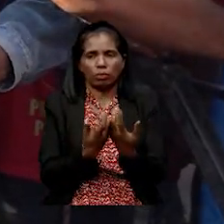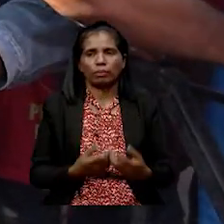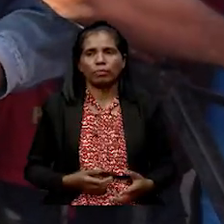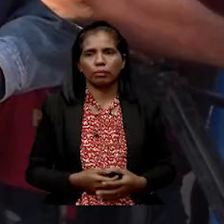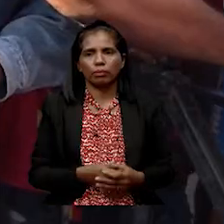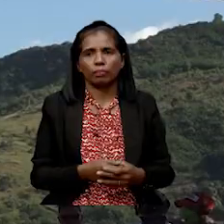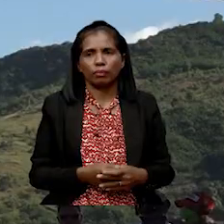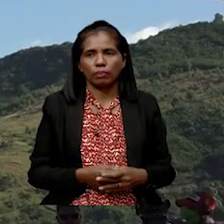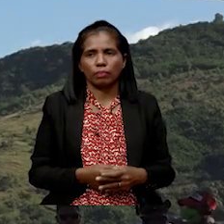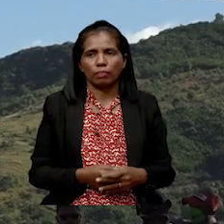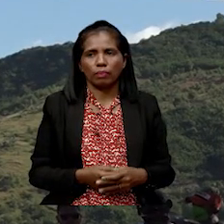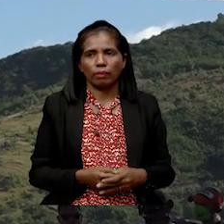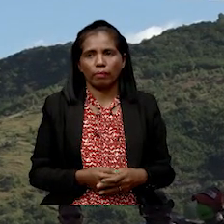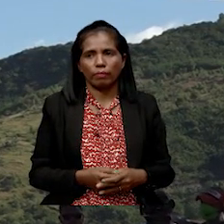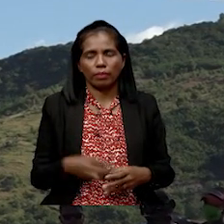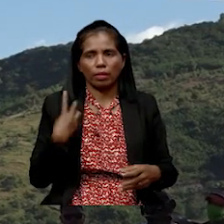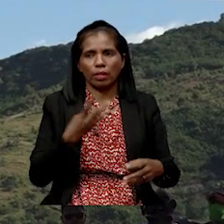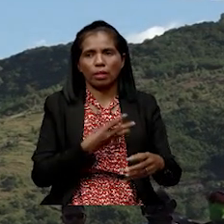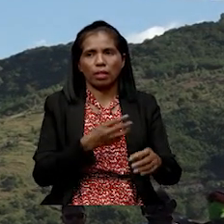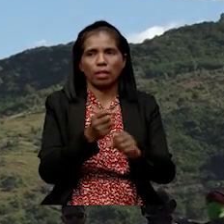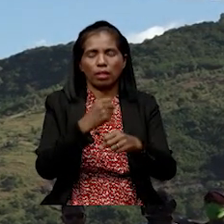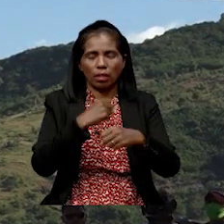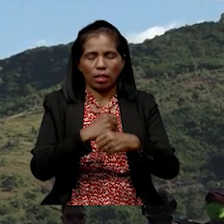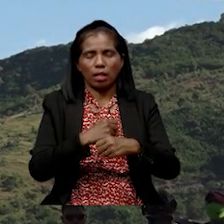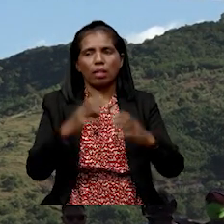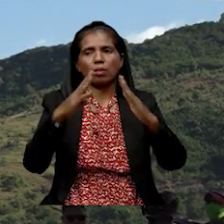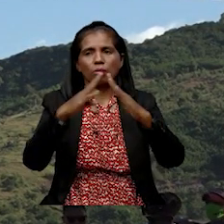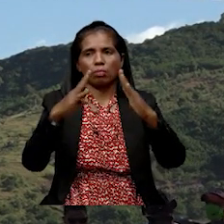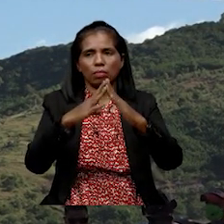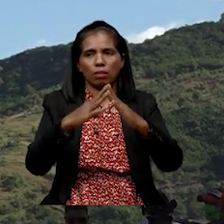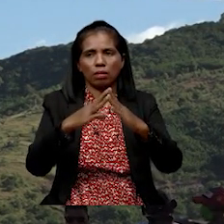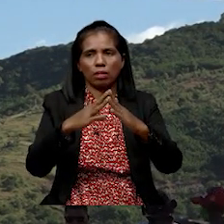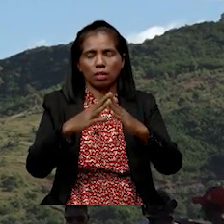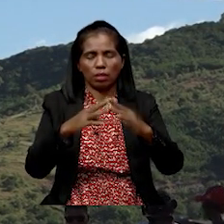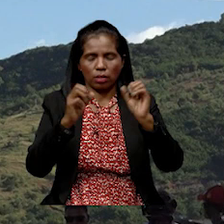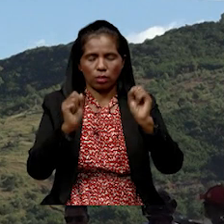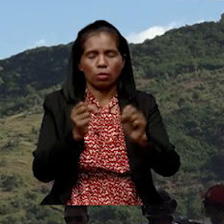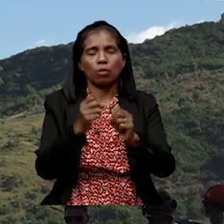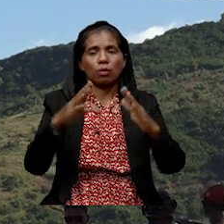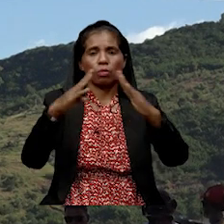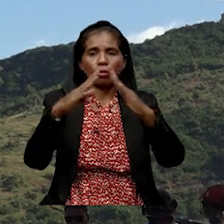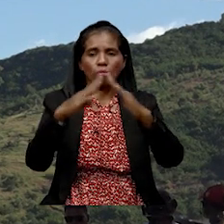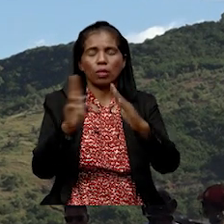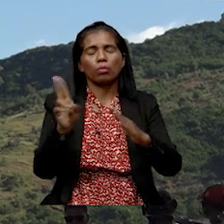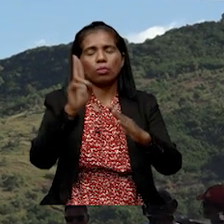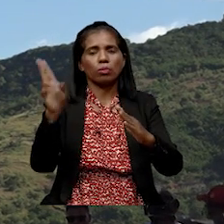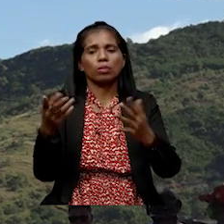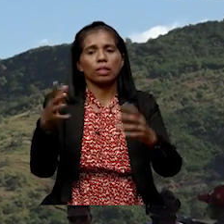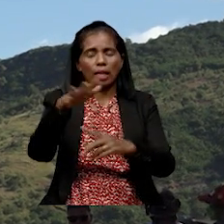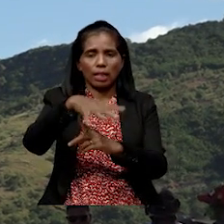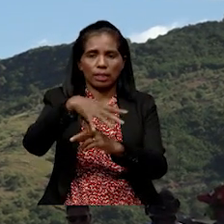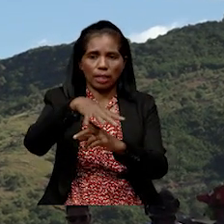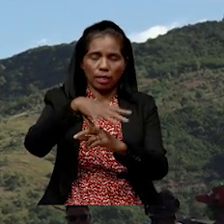sa mekar ko material konstruksan ba si ira lebe ia uma kale tali dud didi ho bebak didi